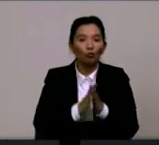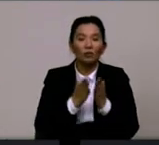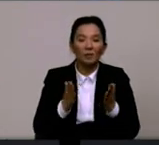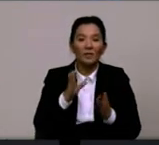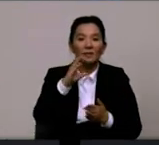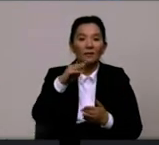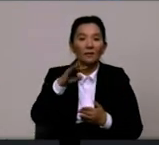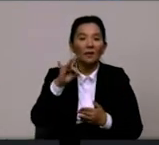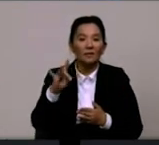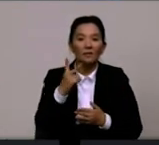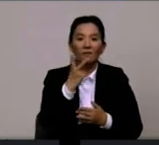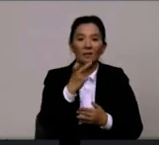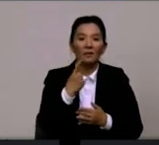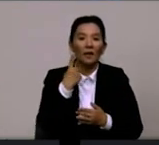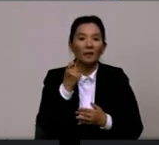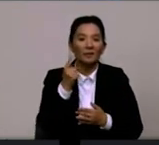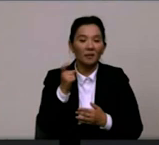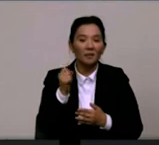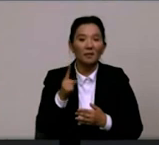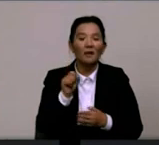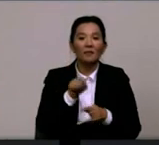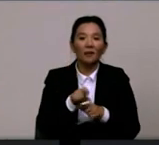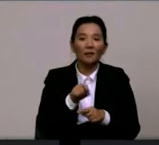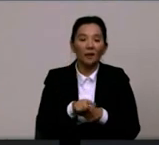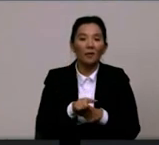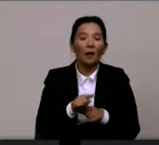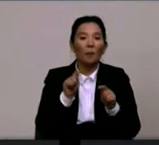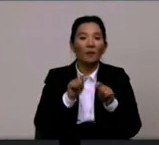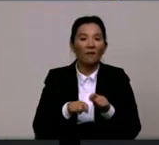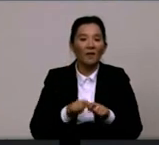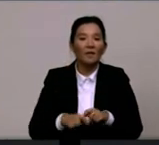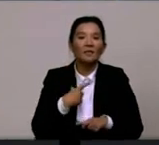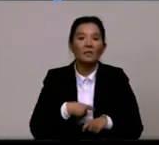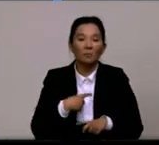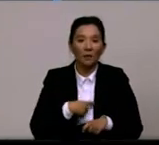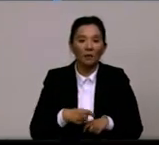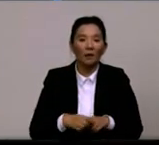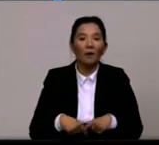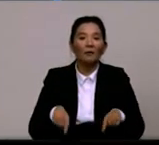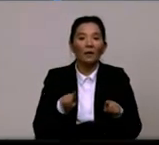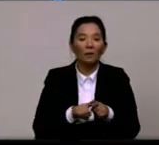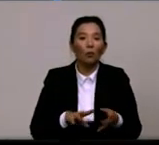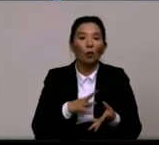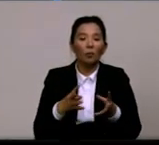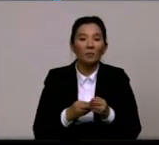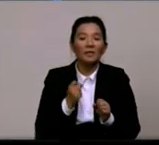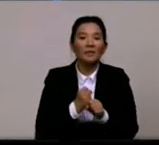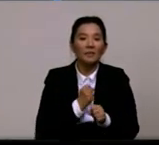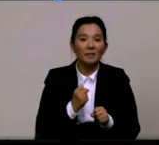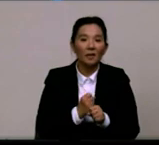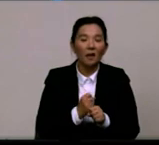на странице 211 задание «Проверь себя». Таким образом вы